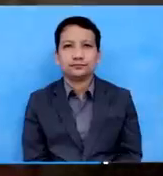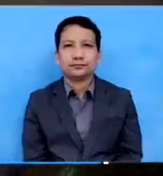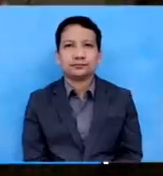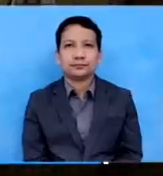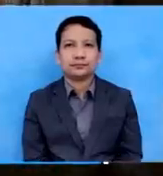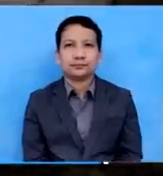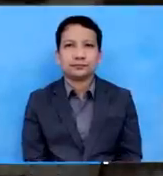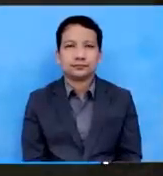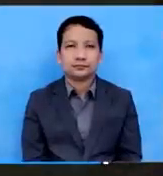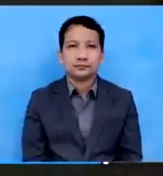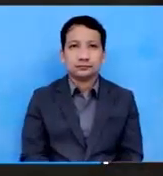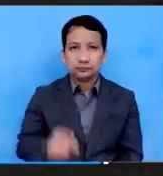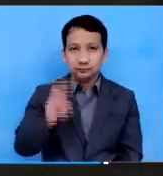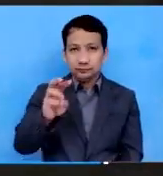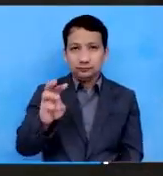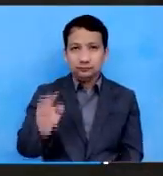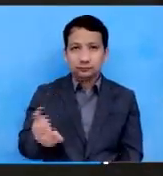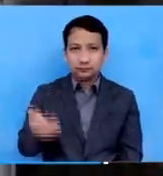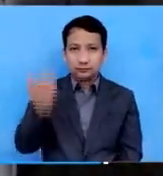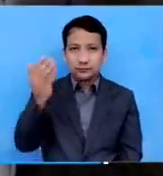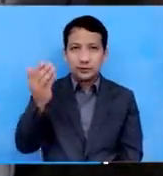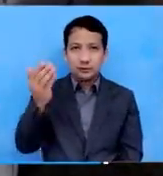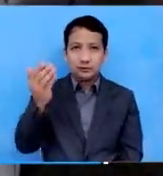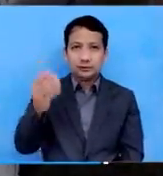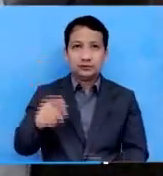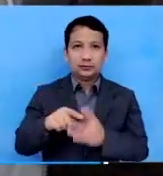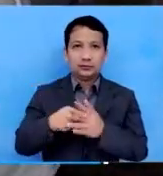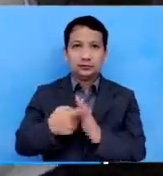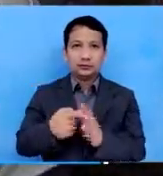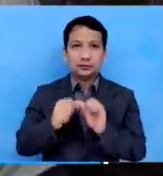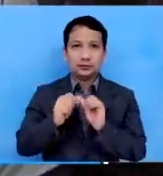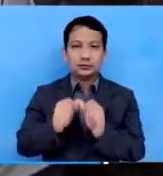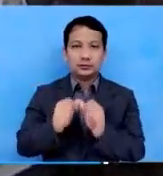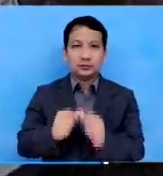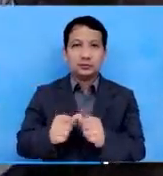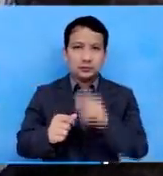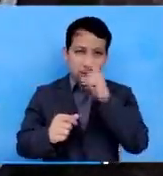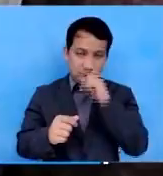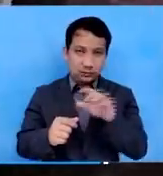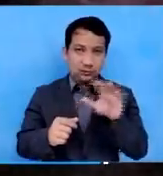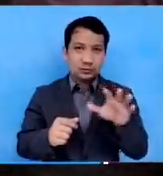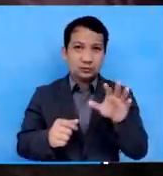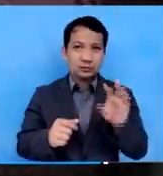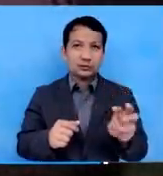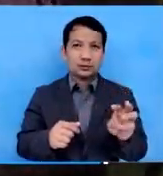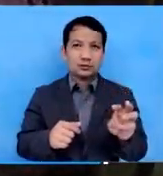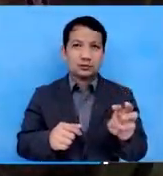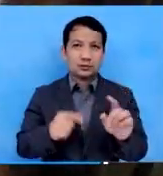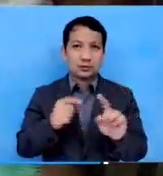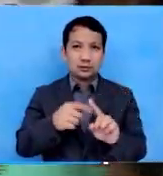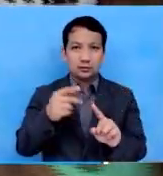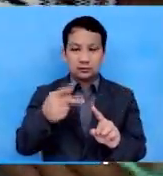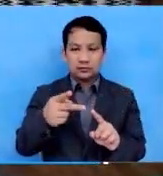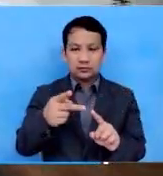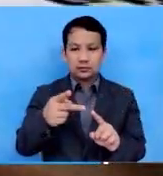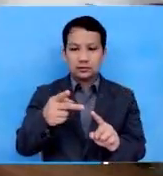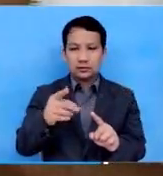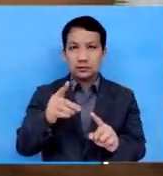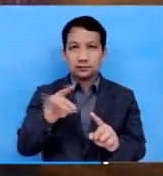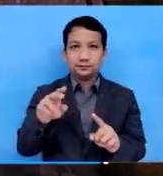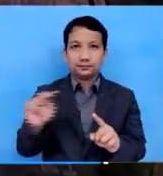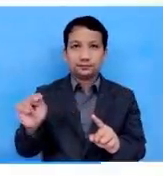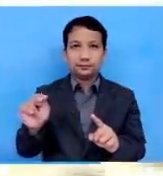Alas 6 ng umaga pa lang, simula na ang araw ng 55 anyos na si Kuya Dennis sa Paracale Camarines